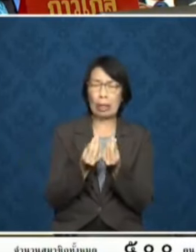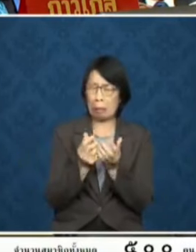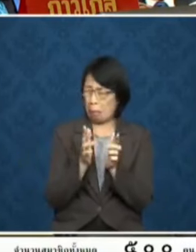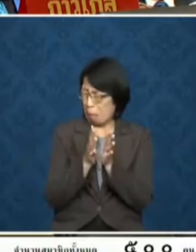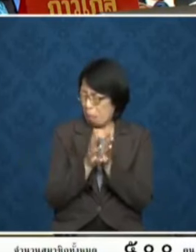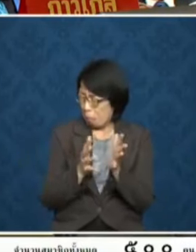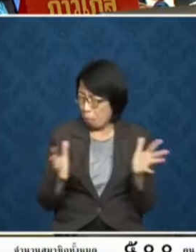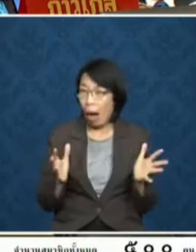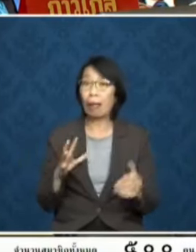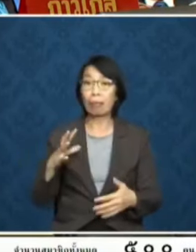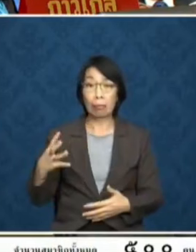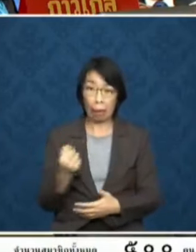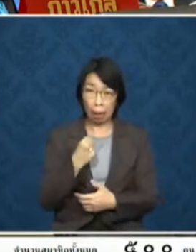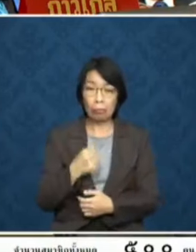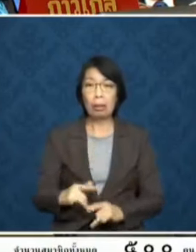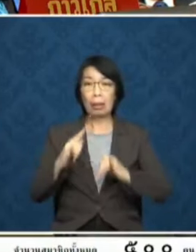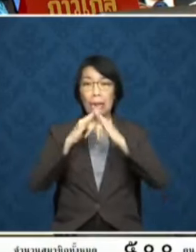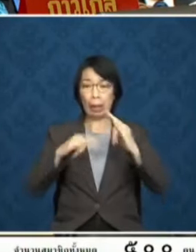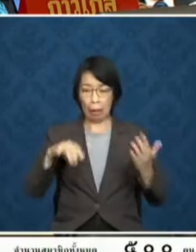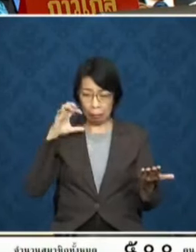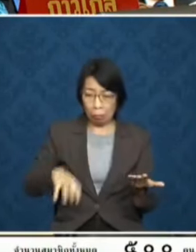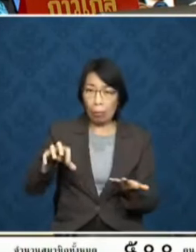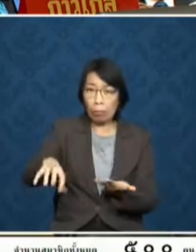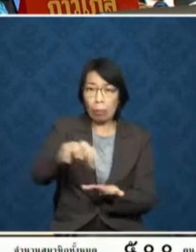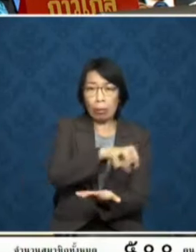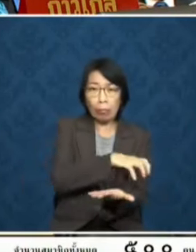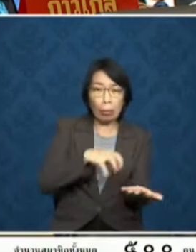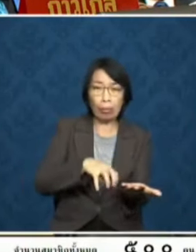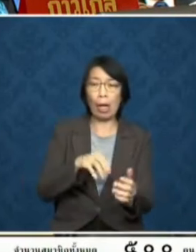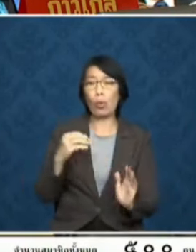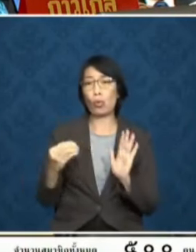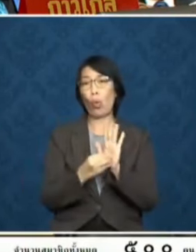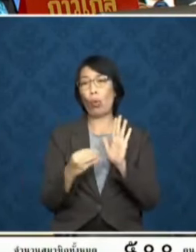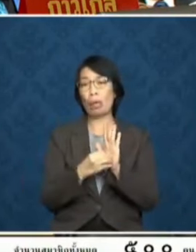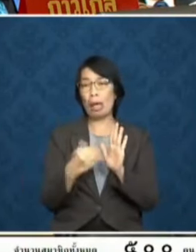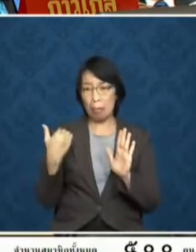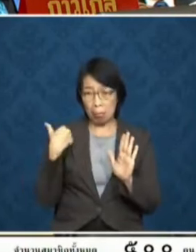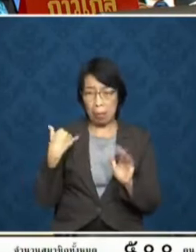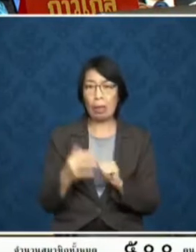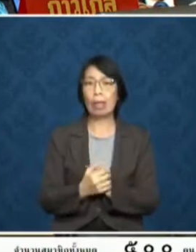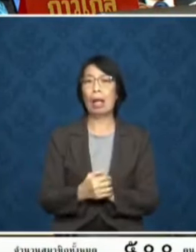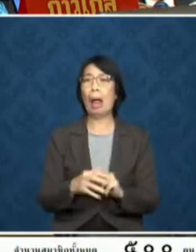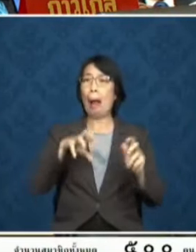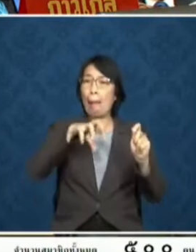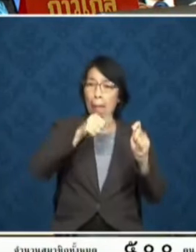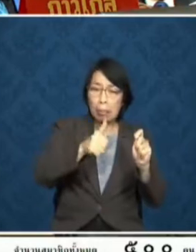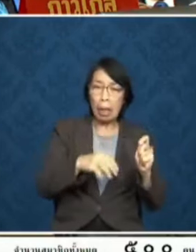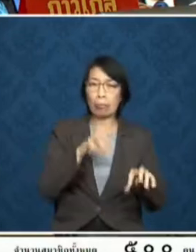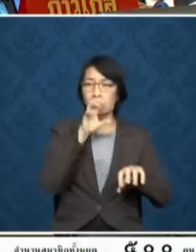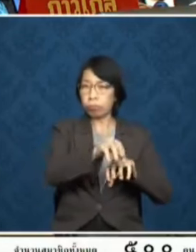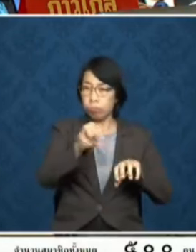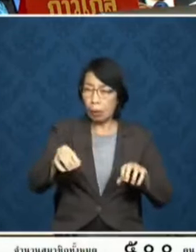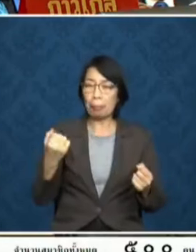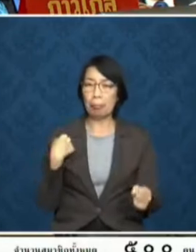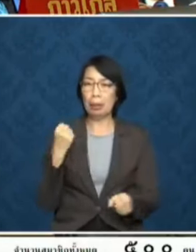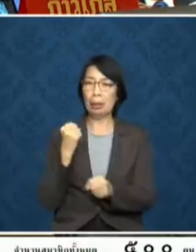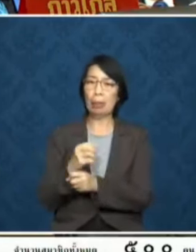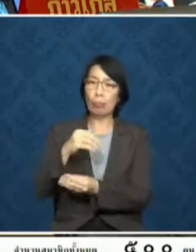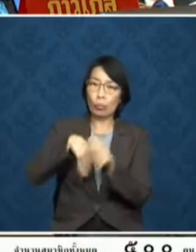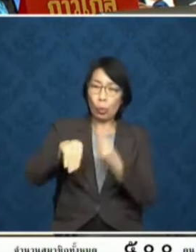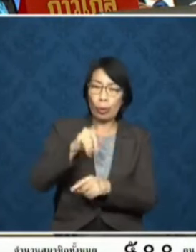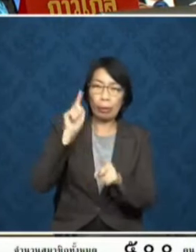ศาลมีค่ายทหารที่ตั้งอยู่บนที่ดินใจกลางกรุงเทพอยู่ใจกลางเมืองแล้วก็ผูกขาดธุรกิจที่ท